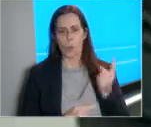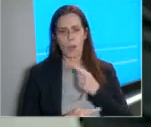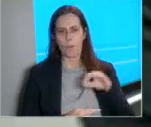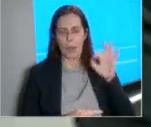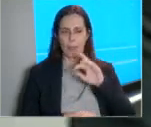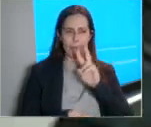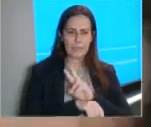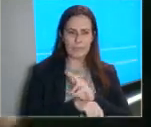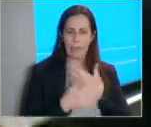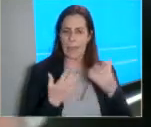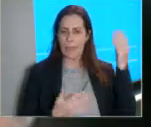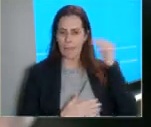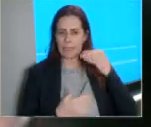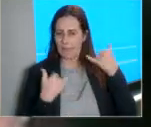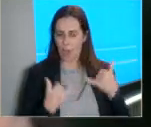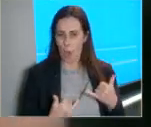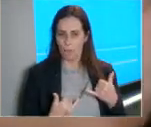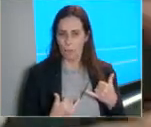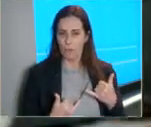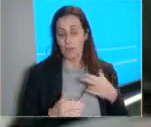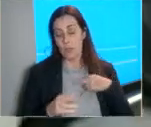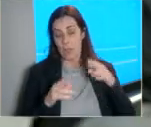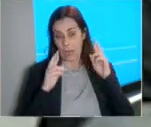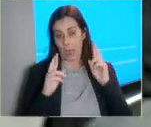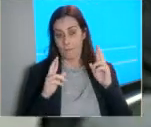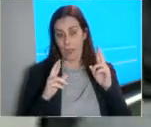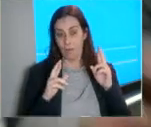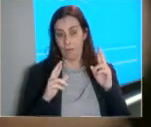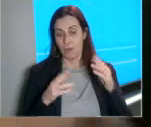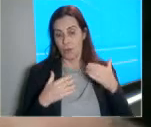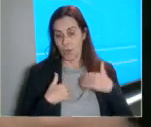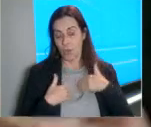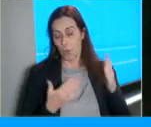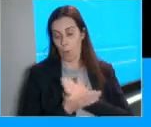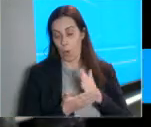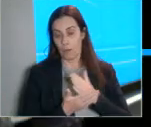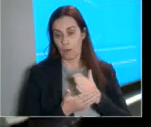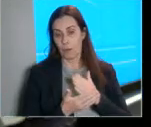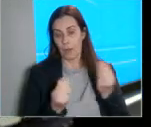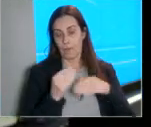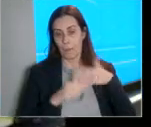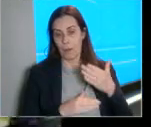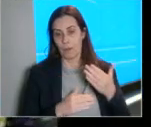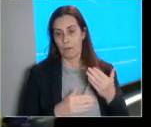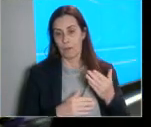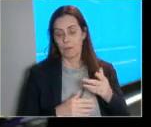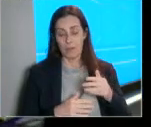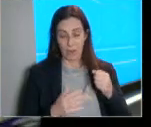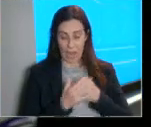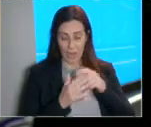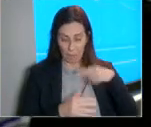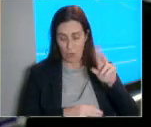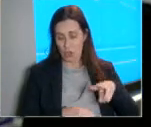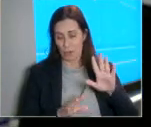עדיין נזהרים, אין לימודים בעיר. בואו נקווה שאנחנו נהיה מוכנים לסבב הבא, כי זה סבב הבא, זה רק עניין של